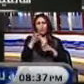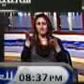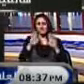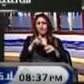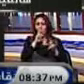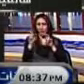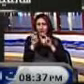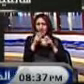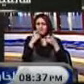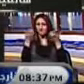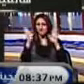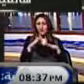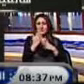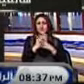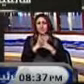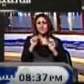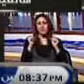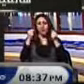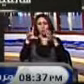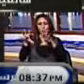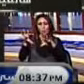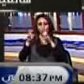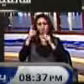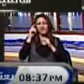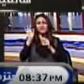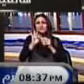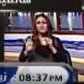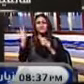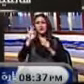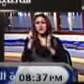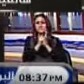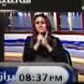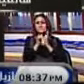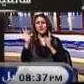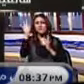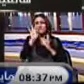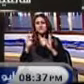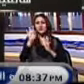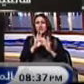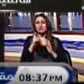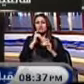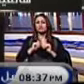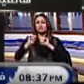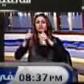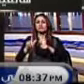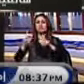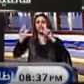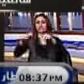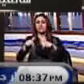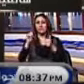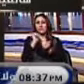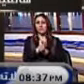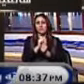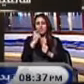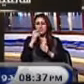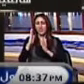اهل المنطقه عندي هنا الشباب والرجال هنا بسم الله ما شاء الله، ان محمد بيه متابعنا نعمل كذا، نقفل مداخل البلد،